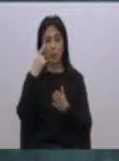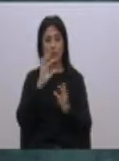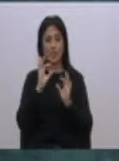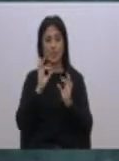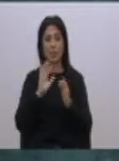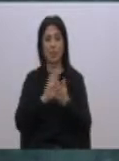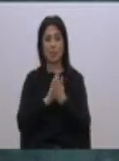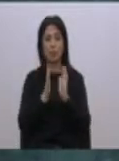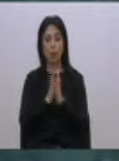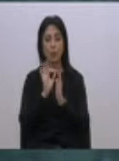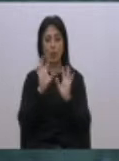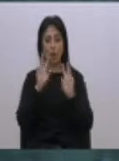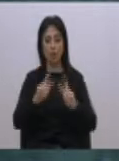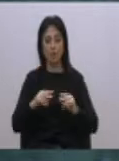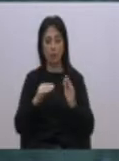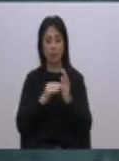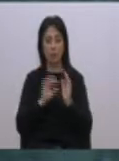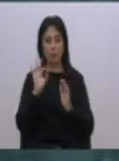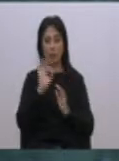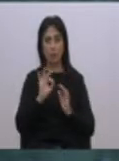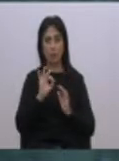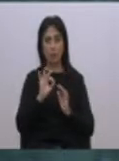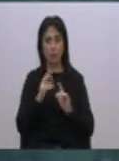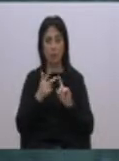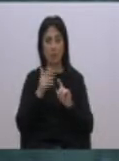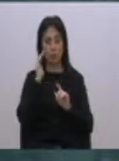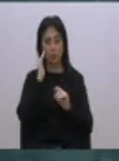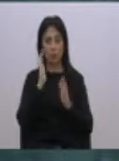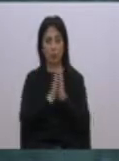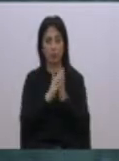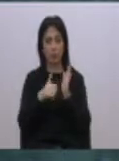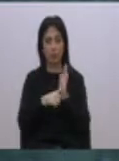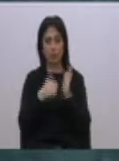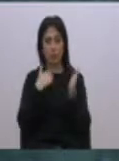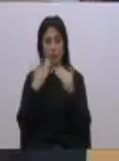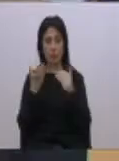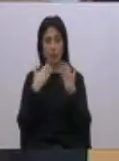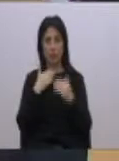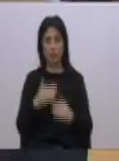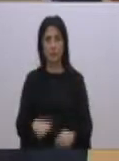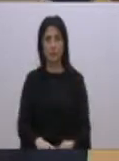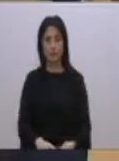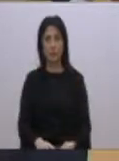s-a înconepit, s-a înconepit, s-a înconepit, s-a înconepit, s-a înconepit, s-a înconepit, s-a